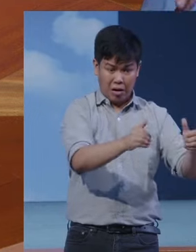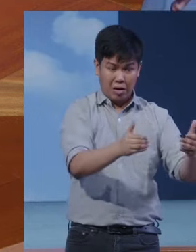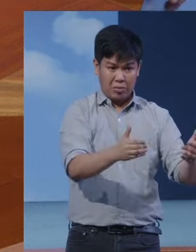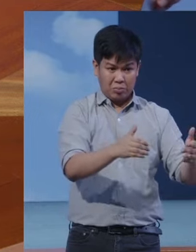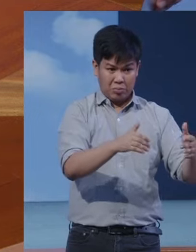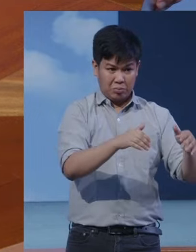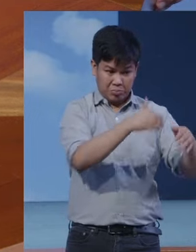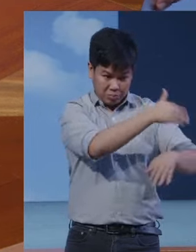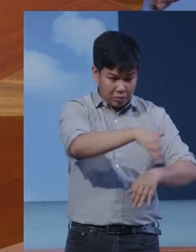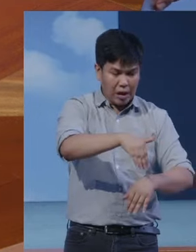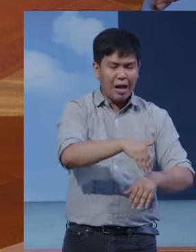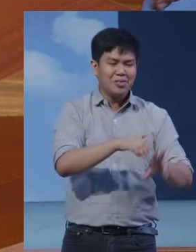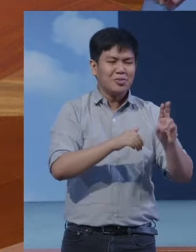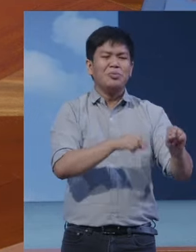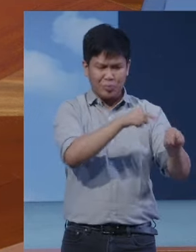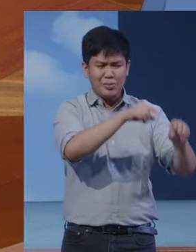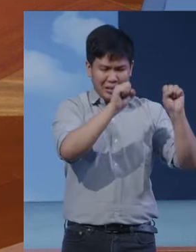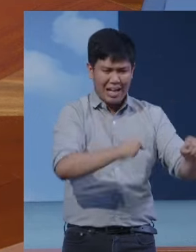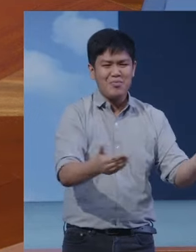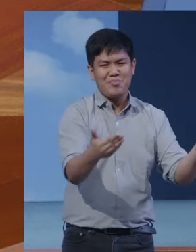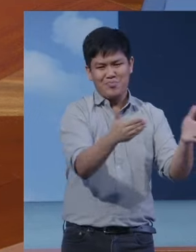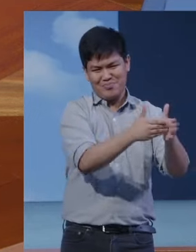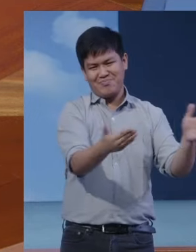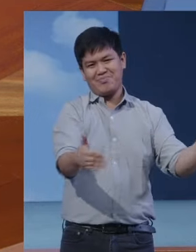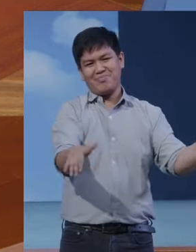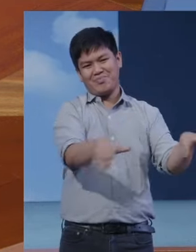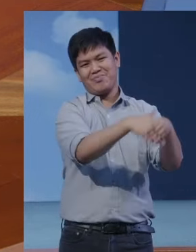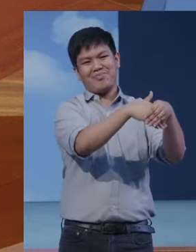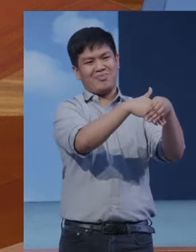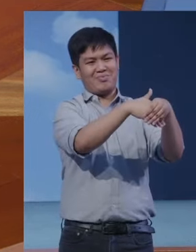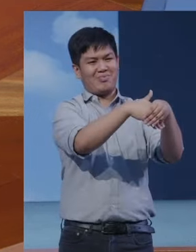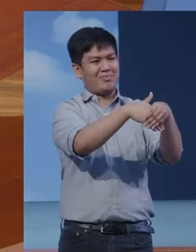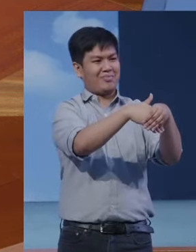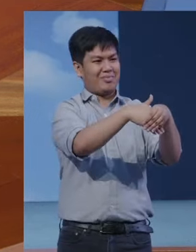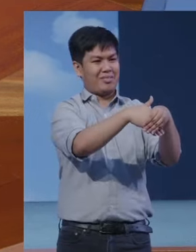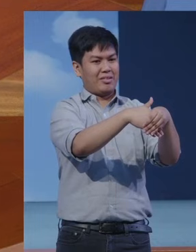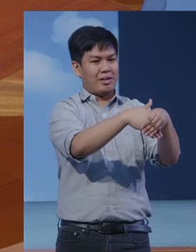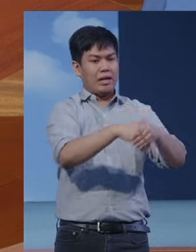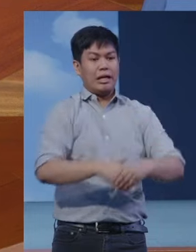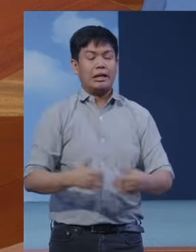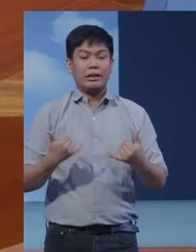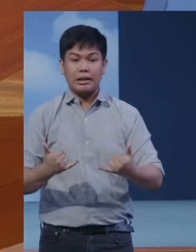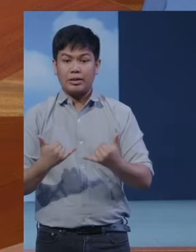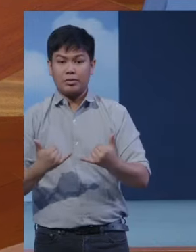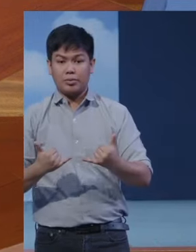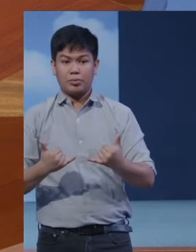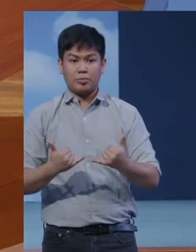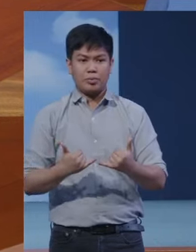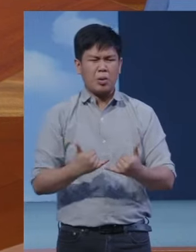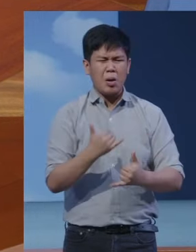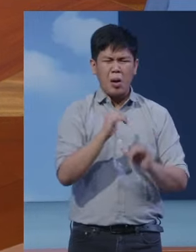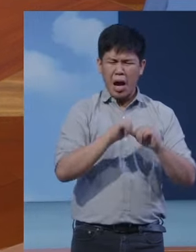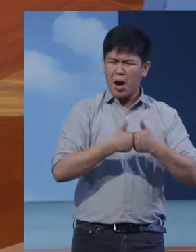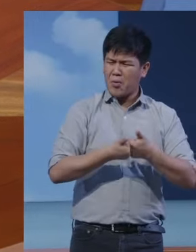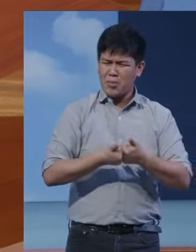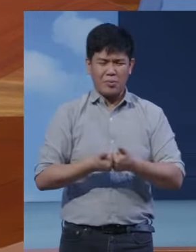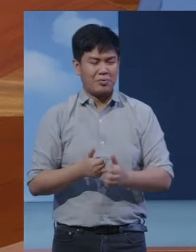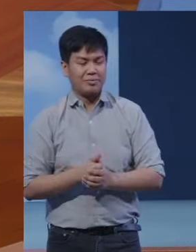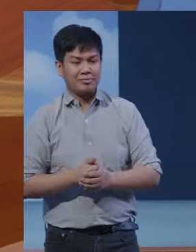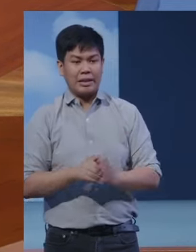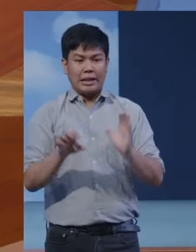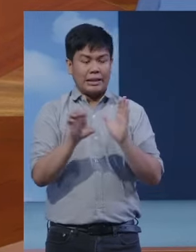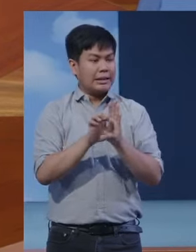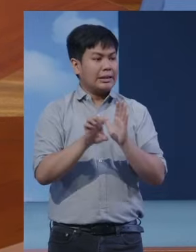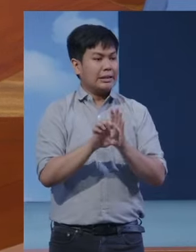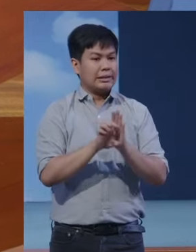kapwa mananampalataya kasi nung naging mga Kristiyano yyung mga taga corinto meron